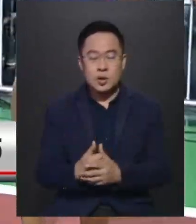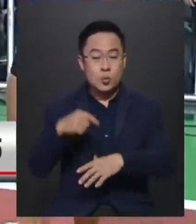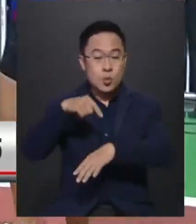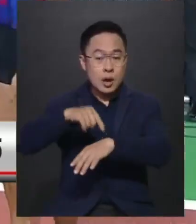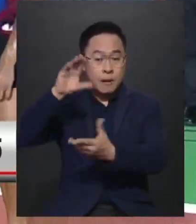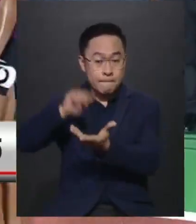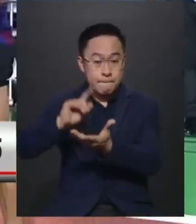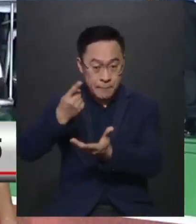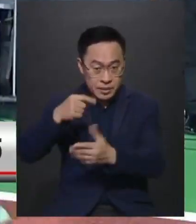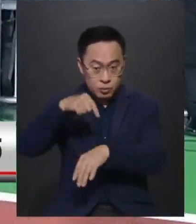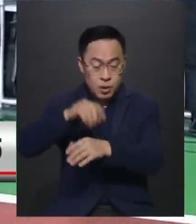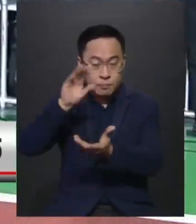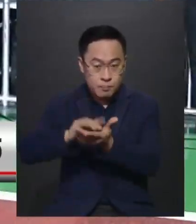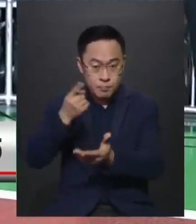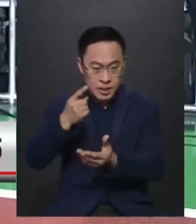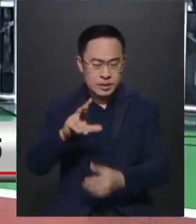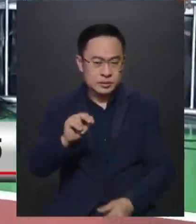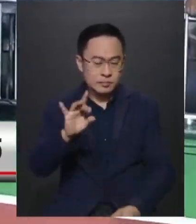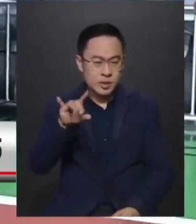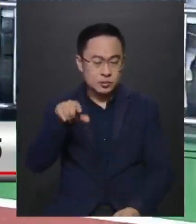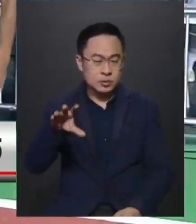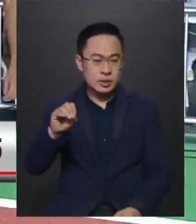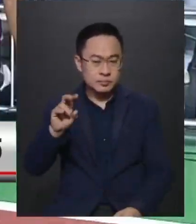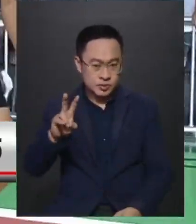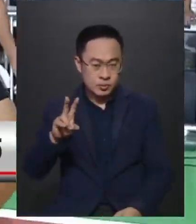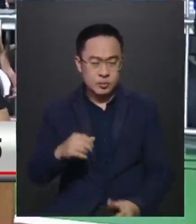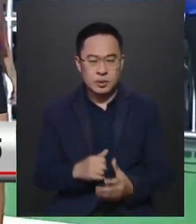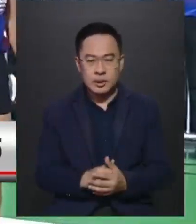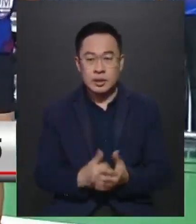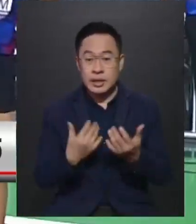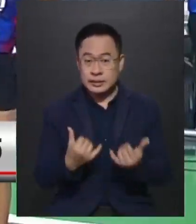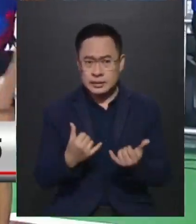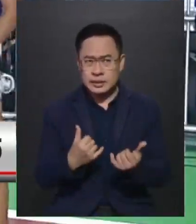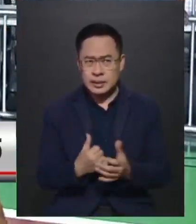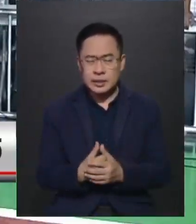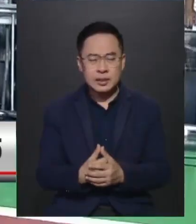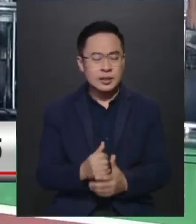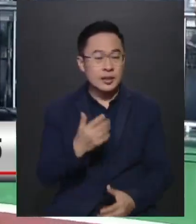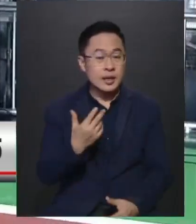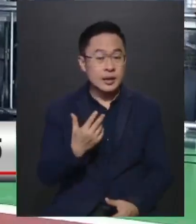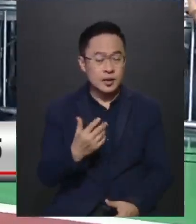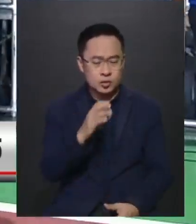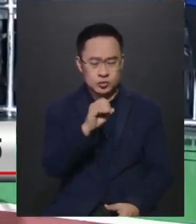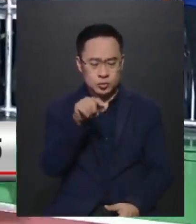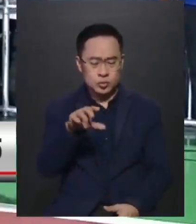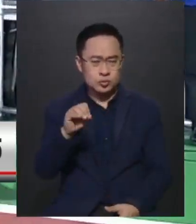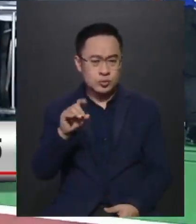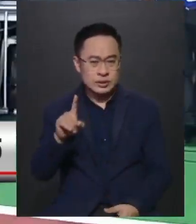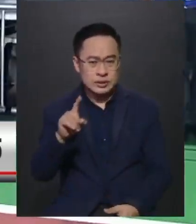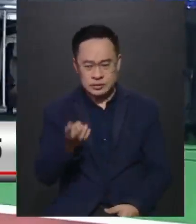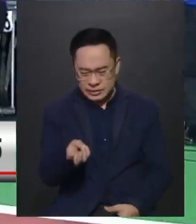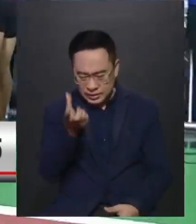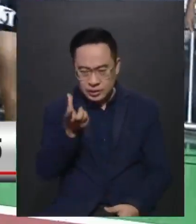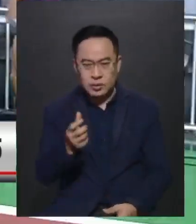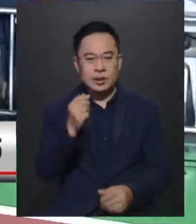ยเคยทำสถิติประเทศไทยที่ดีที่สุดอะคือ 38.56 นี่ทำลายไป 0.01 วินาทีแ